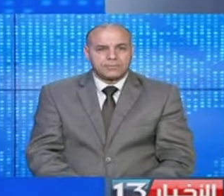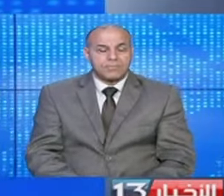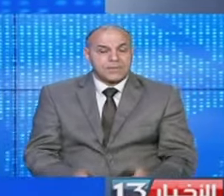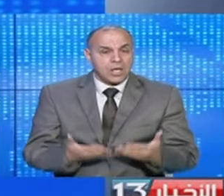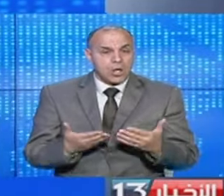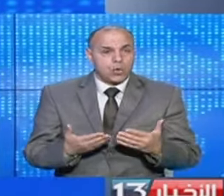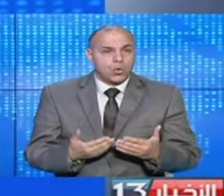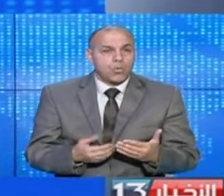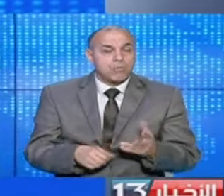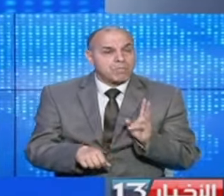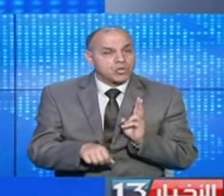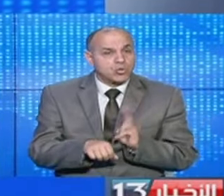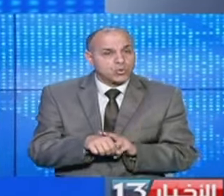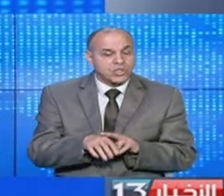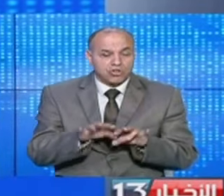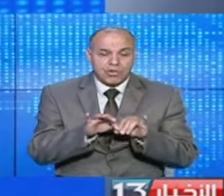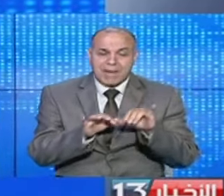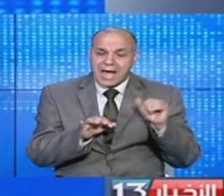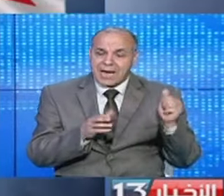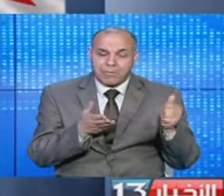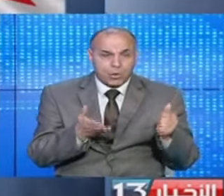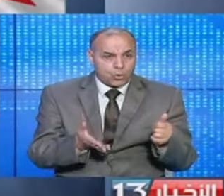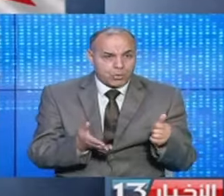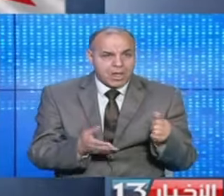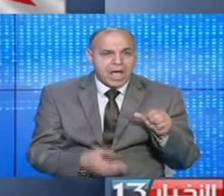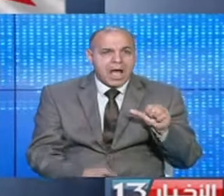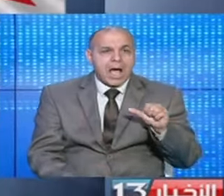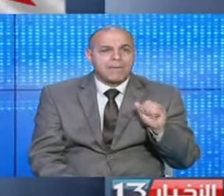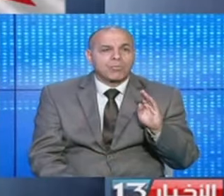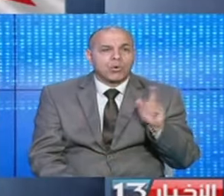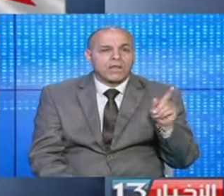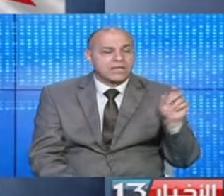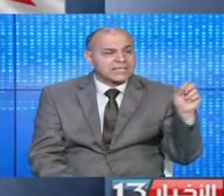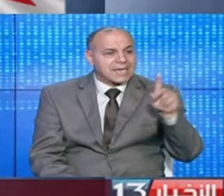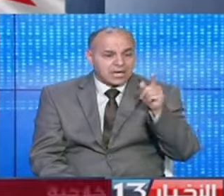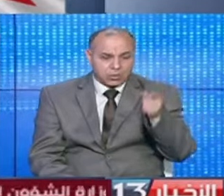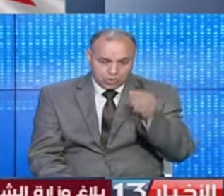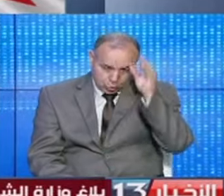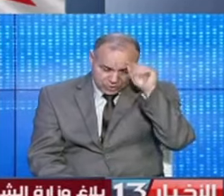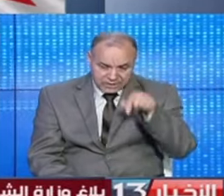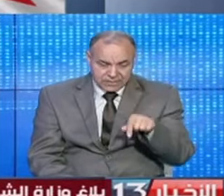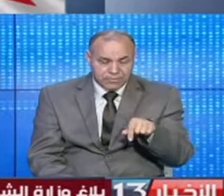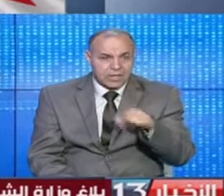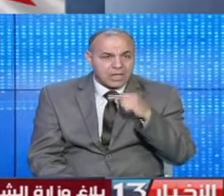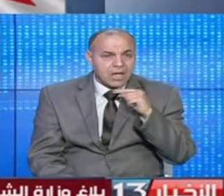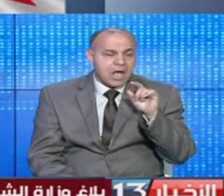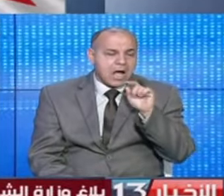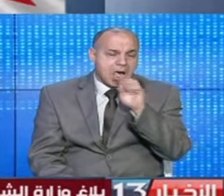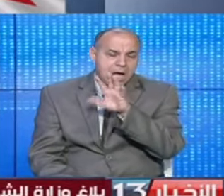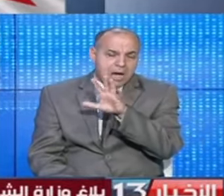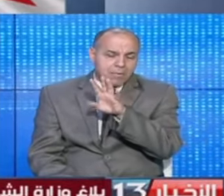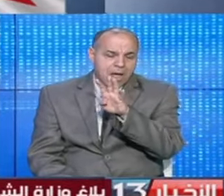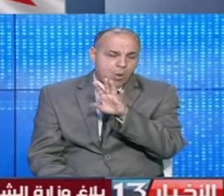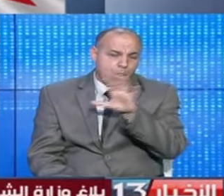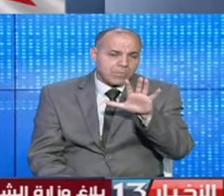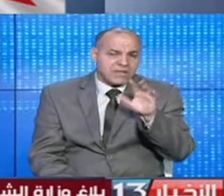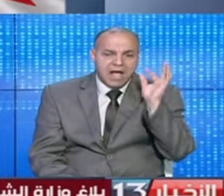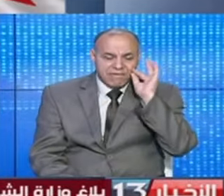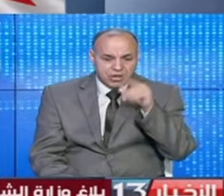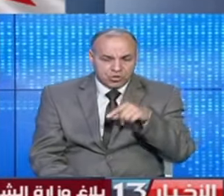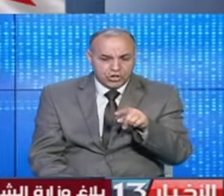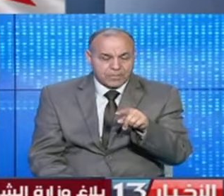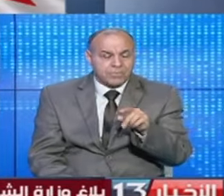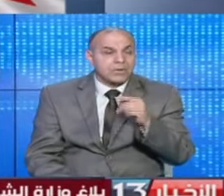يؤدي الأمين العام لجامعة الدول العربية أحمد أبو الغيط زيارة إلى تونس يوم 4 و5 من